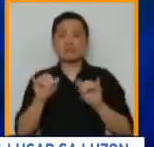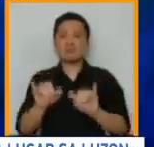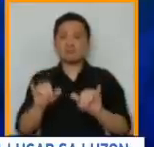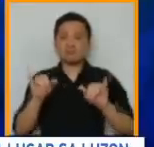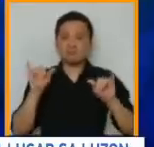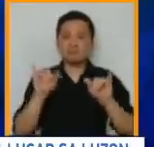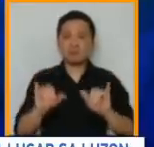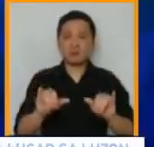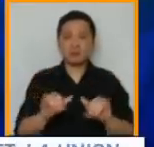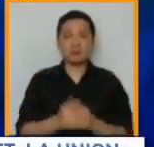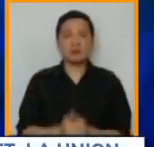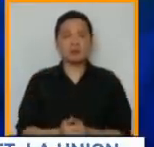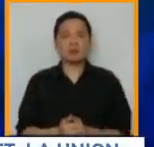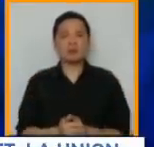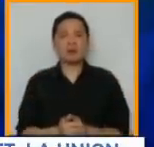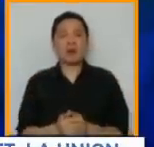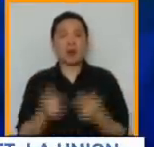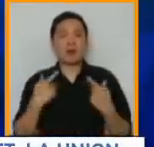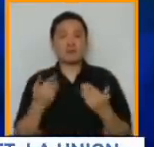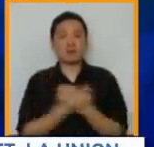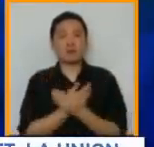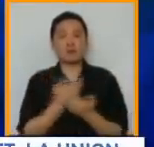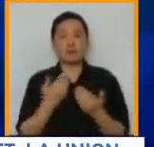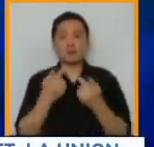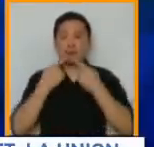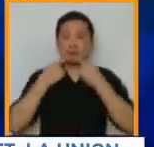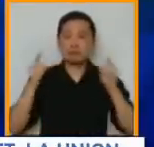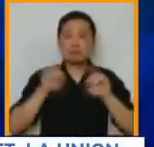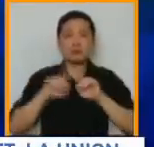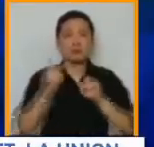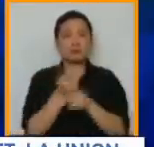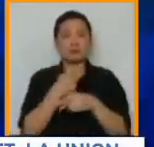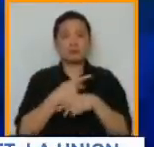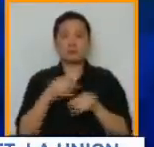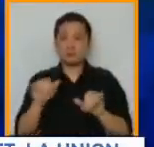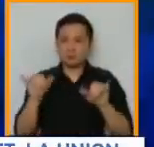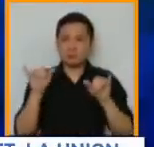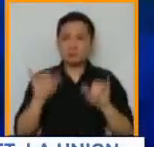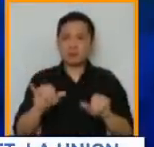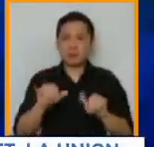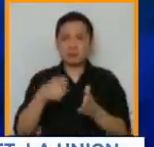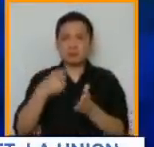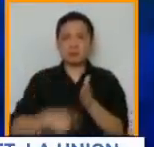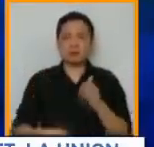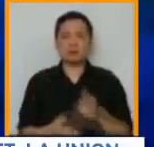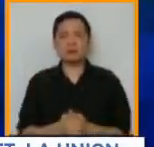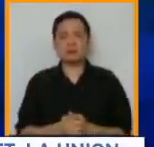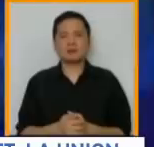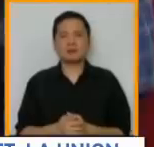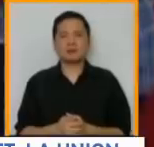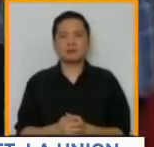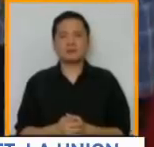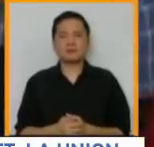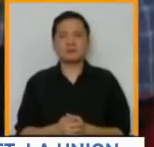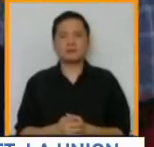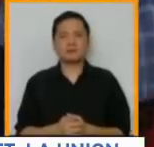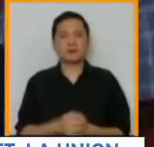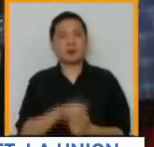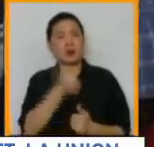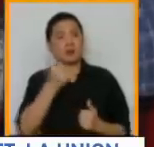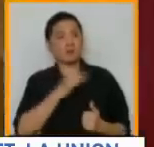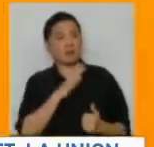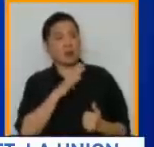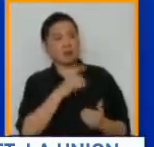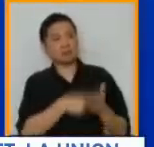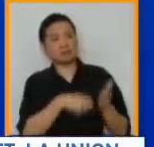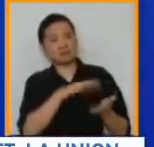panibagong publication, itong mga produkto na lang na hindi gagalaw. 12 items in the bulletin ang bababa ang presyo. Dito sa Quiapo sa